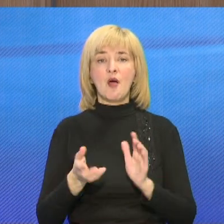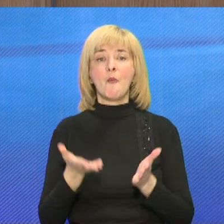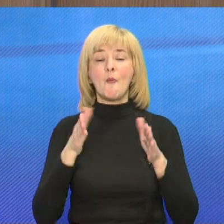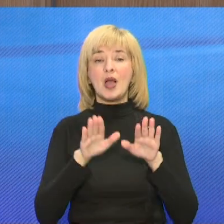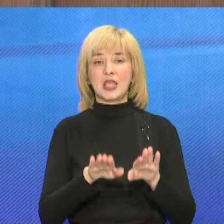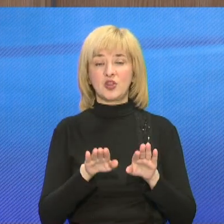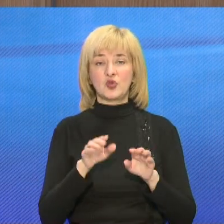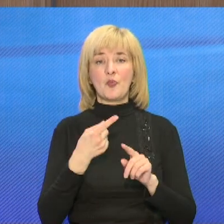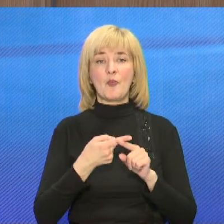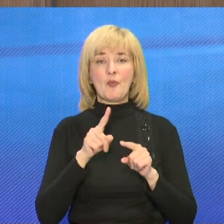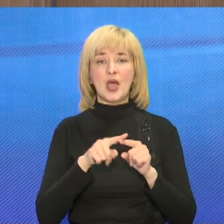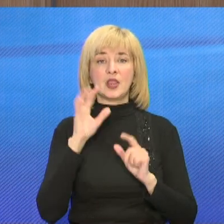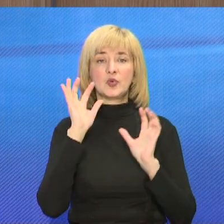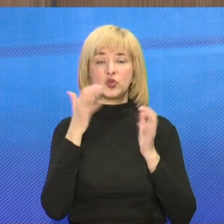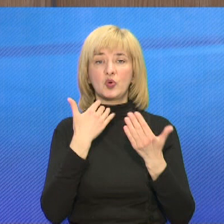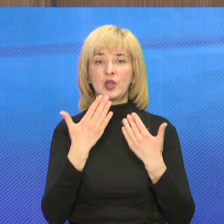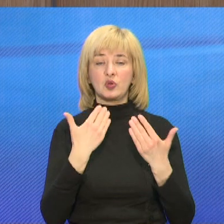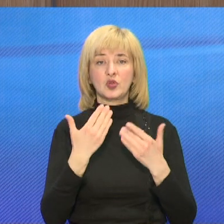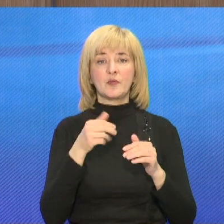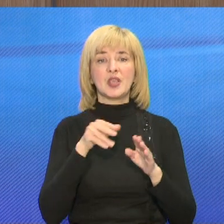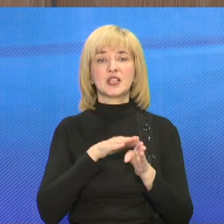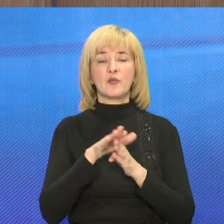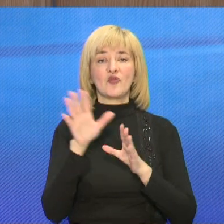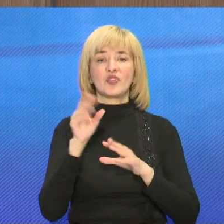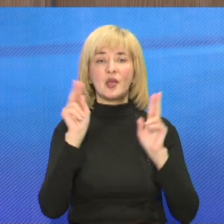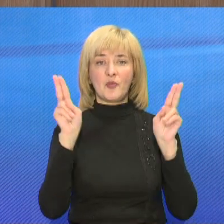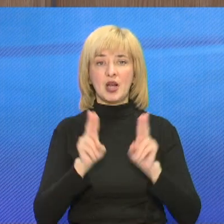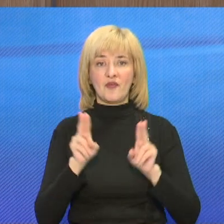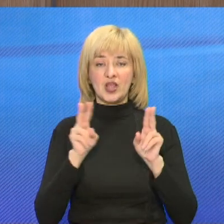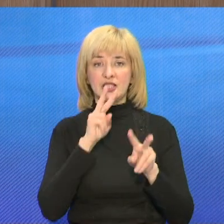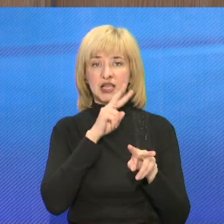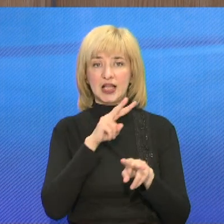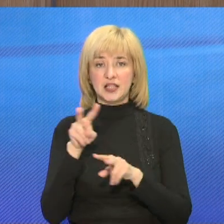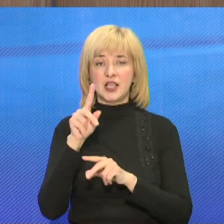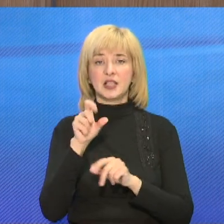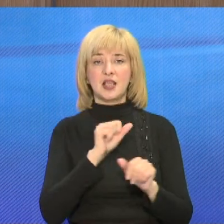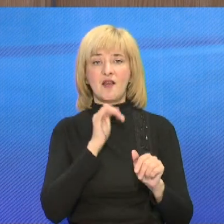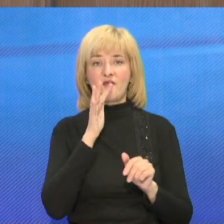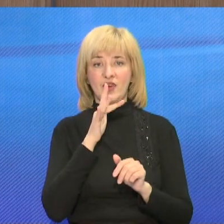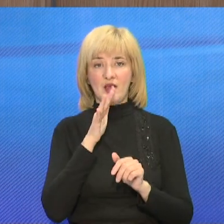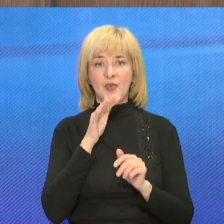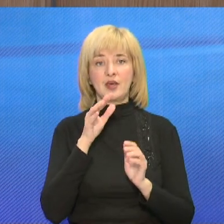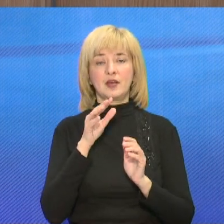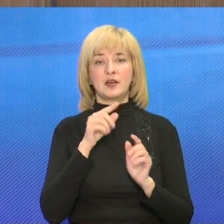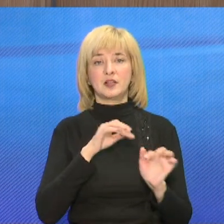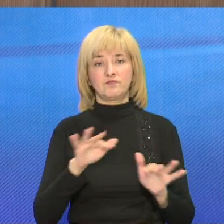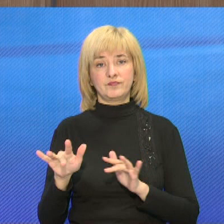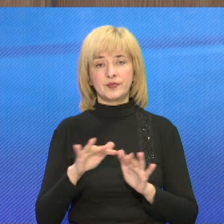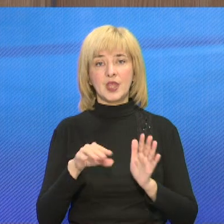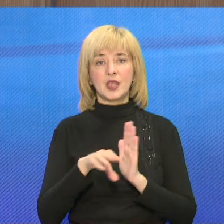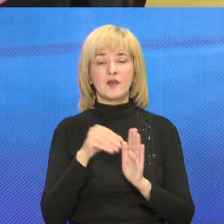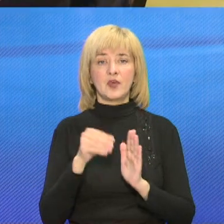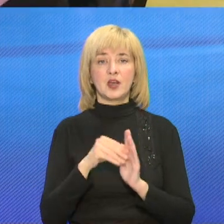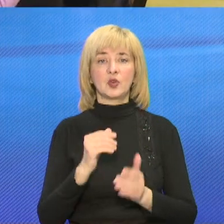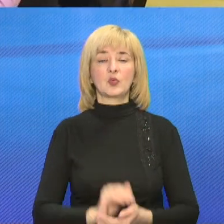и соблюдаем все правила, следим за правильностью, за ходом событий во время референдума и досрочного